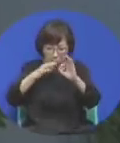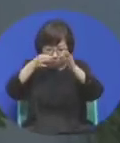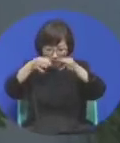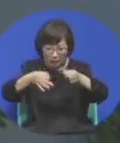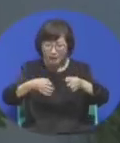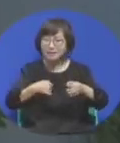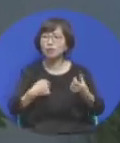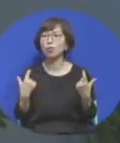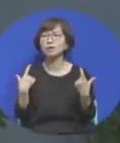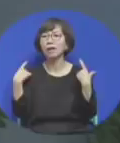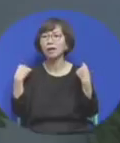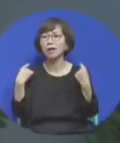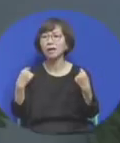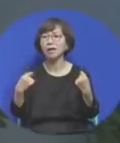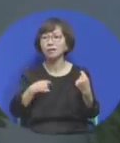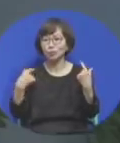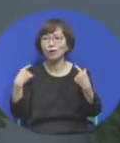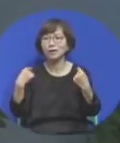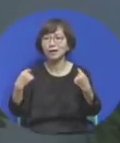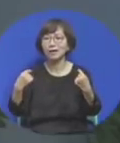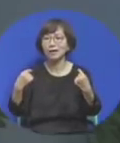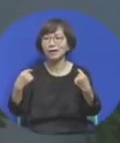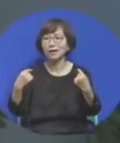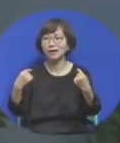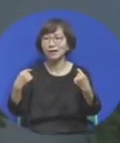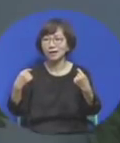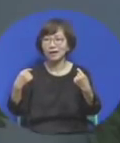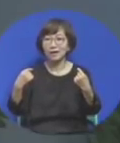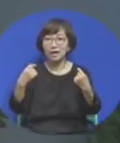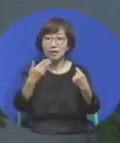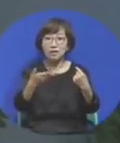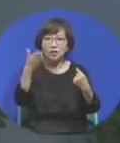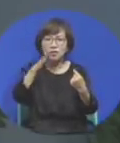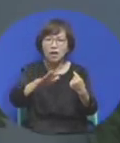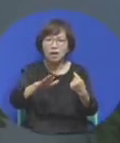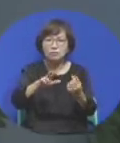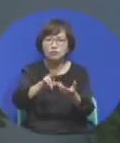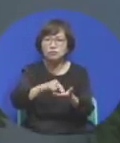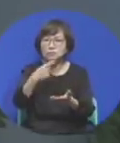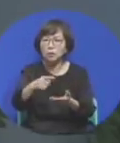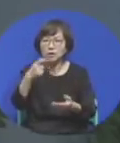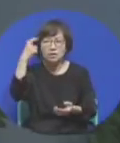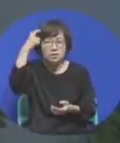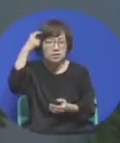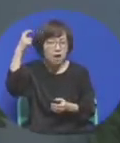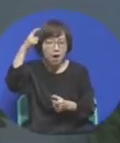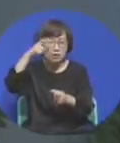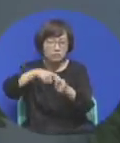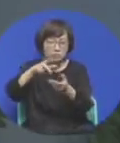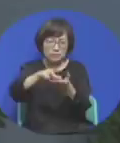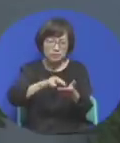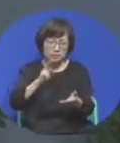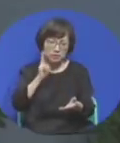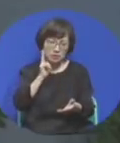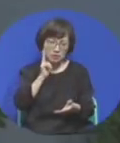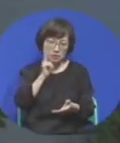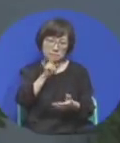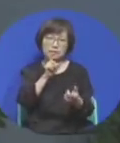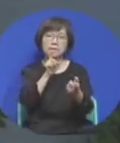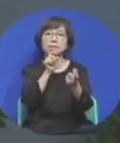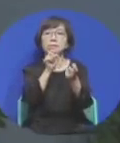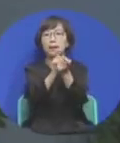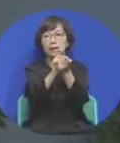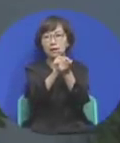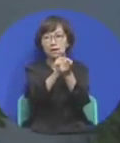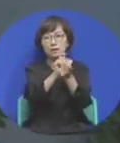me. 문제는 그게 아닙니다. But that's not the issue. 엄청 영적 문제 옵니다. Through that, tremendous spiritual problems come. 인간은 저를